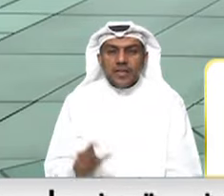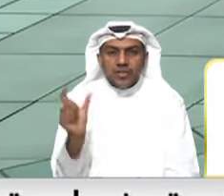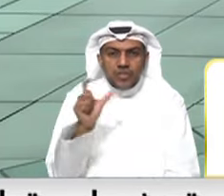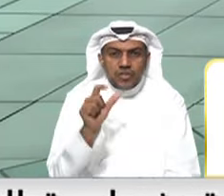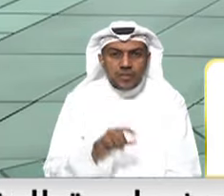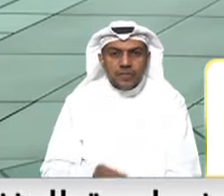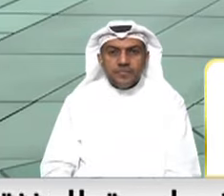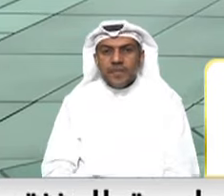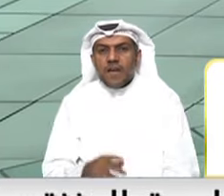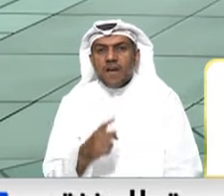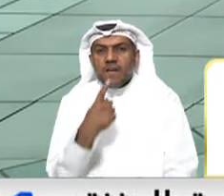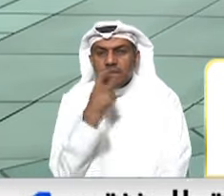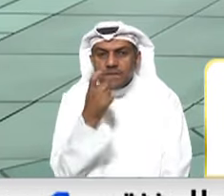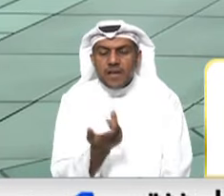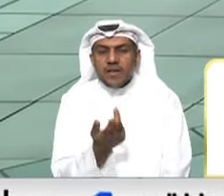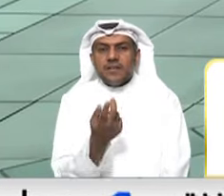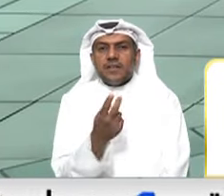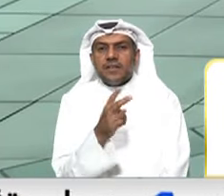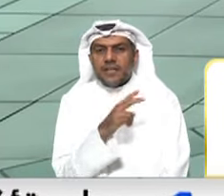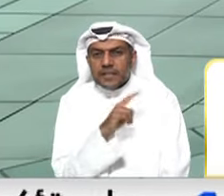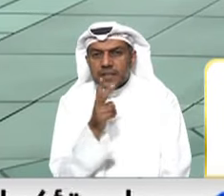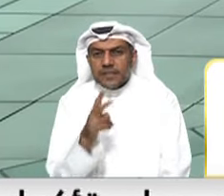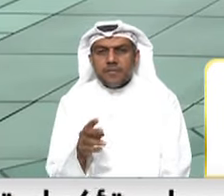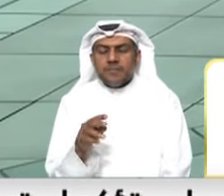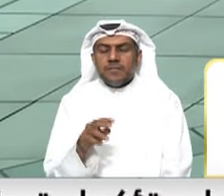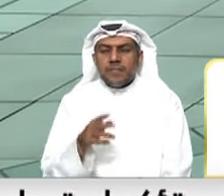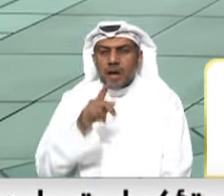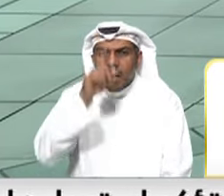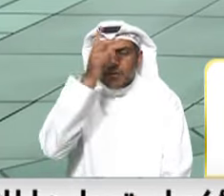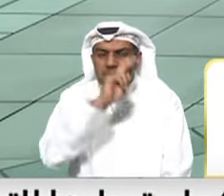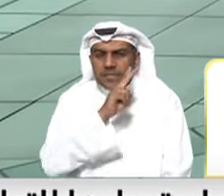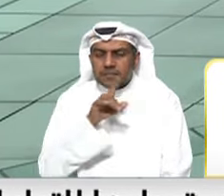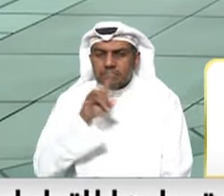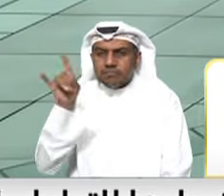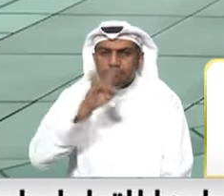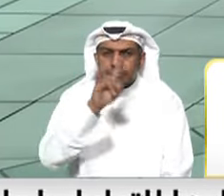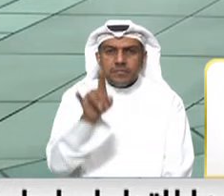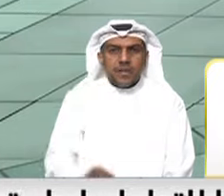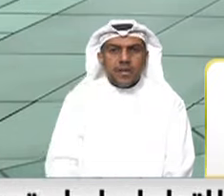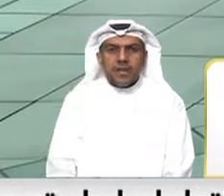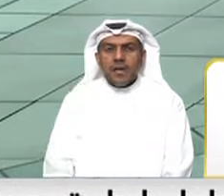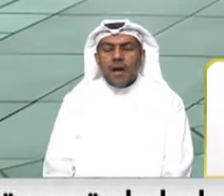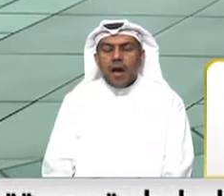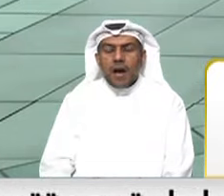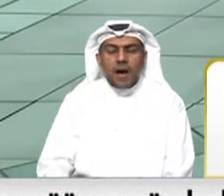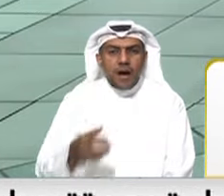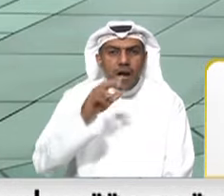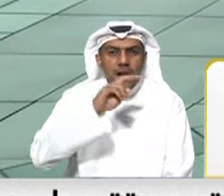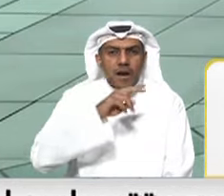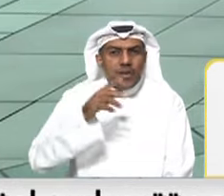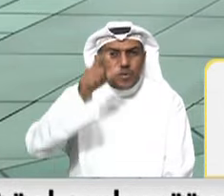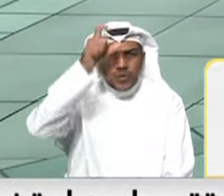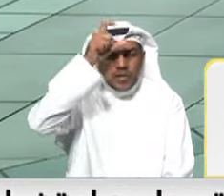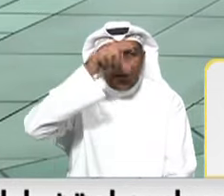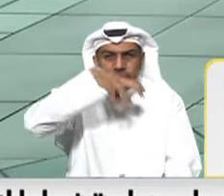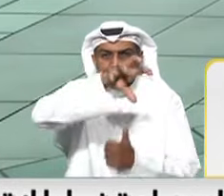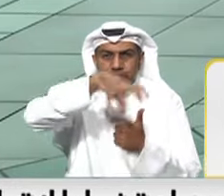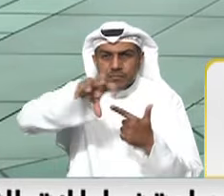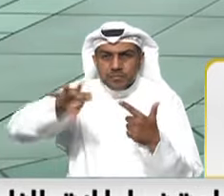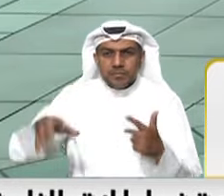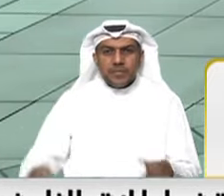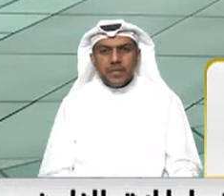فيينا ونيس عندنا بعد، وعندنا أنطاليا وطرابزون وبادروم وصلالة وشرم الشيخ